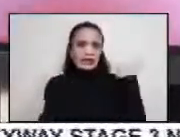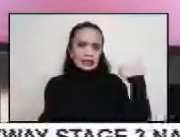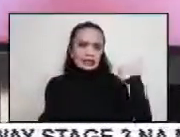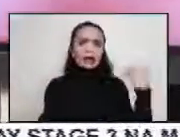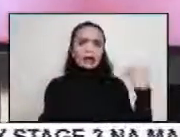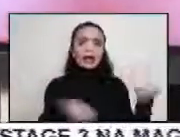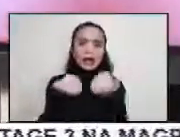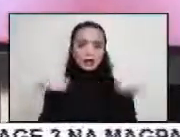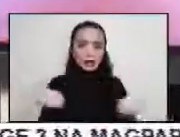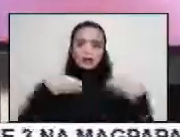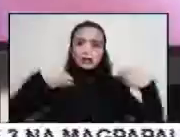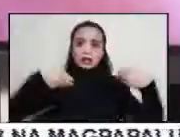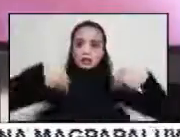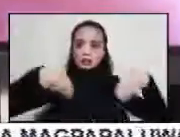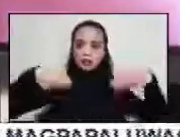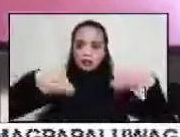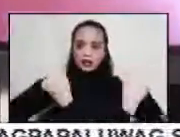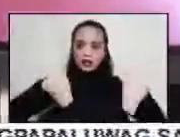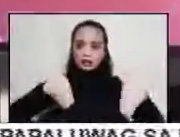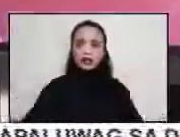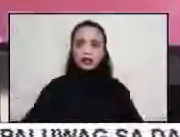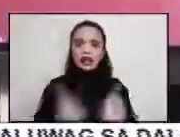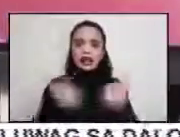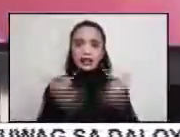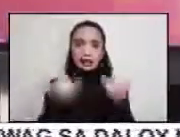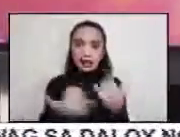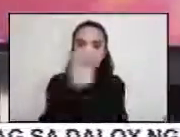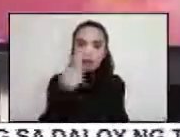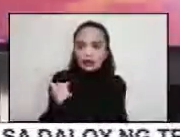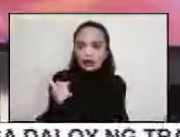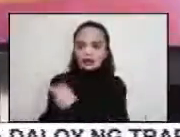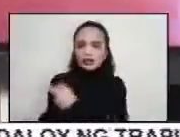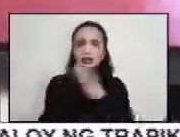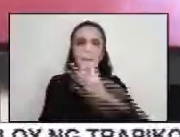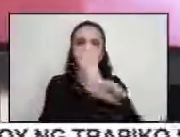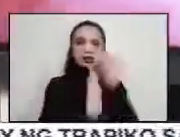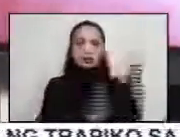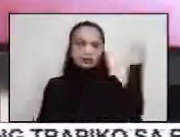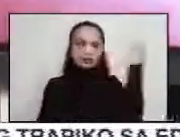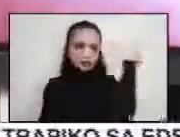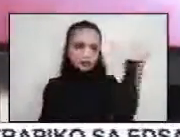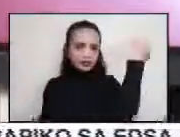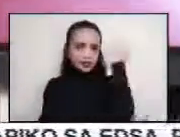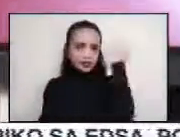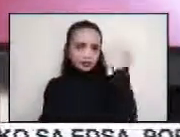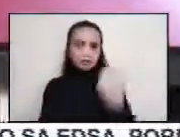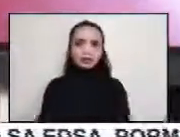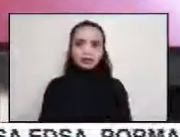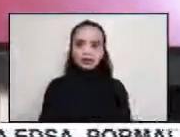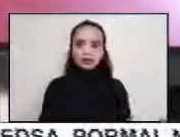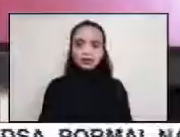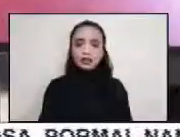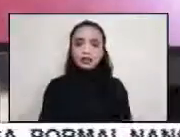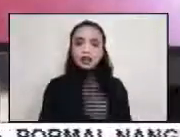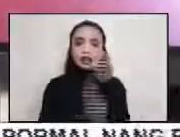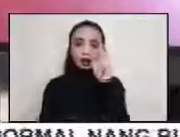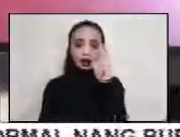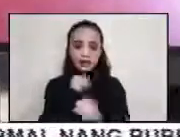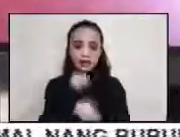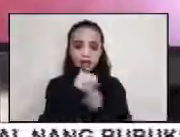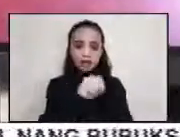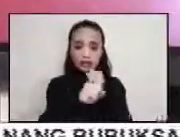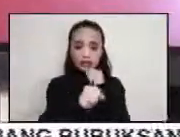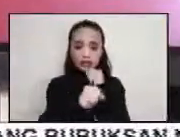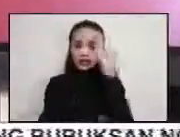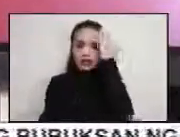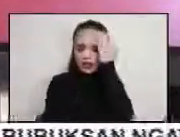US, UK, EU, Canada, Switzerland, at ng Singapore. Now, dito naman sa Sinovac, kasi may ilan naman nga nagko-call